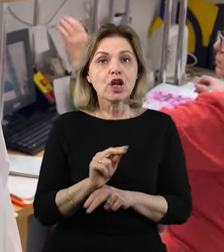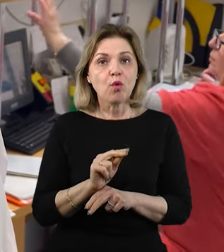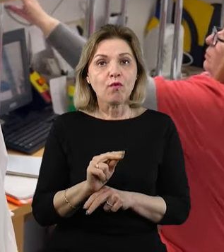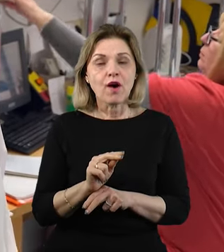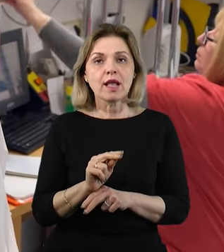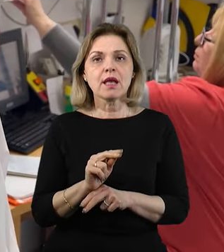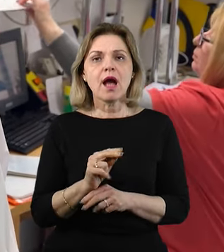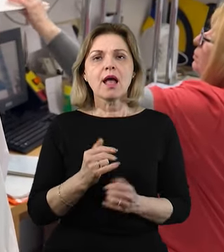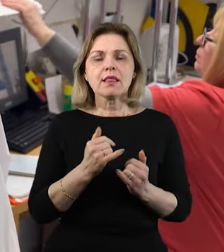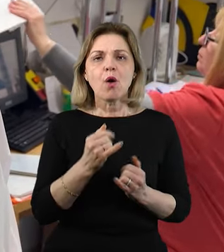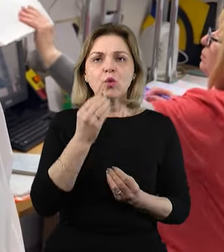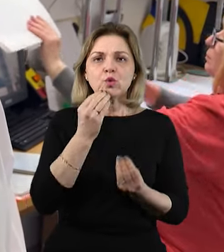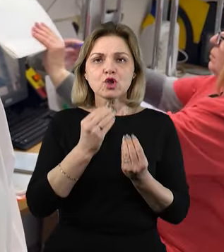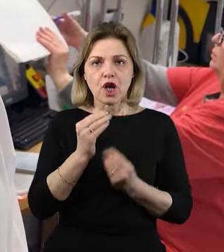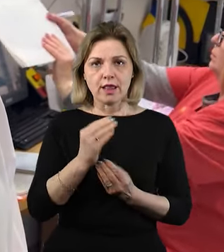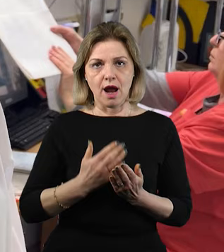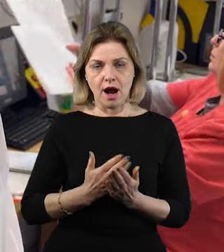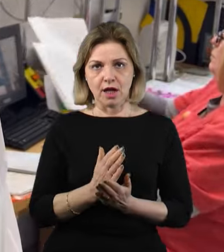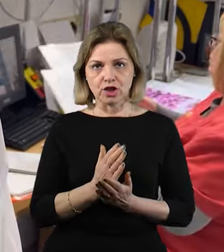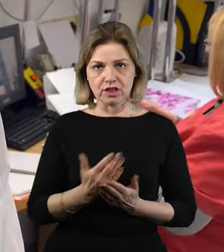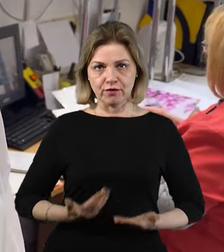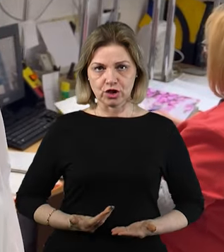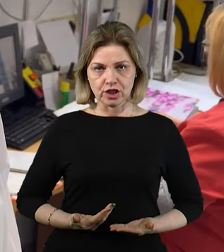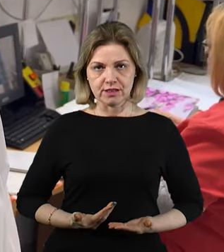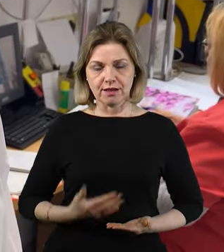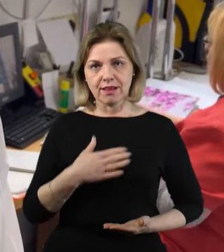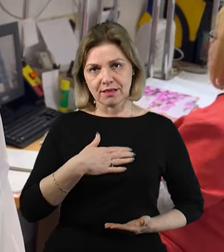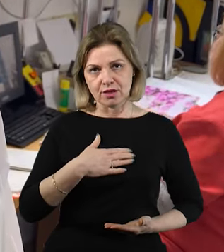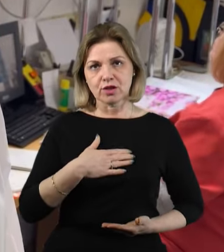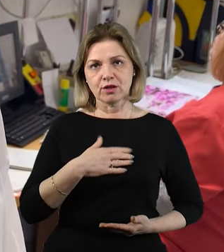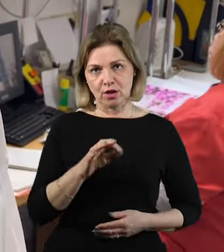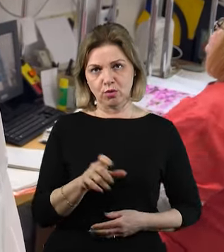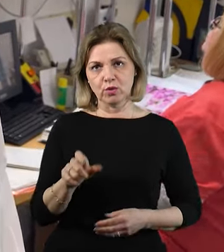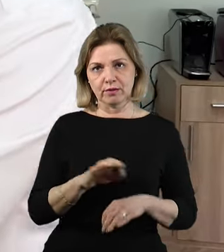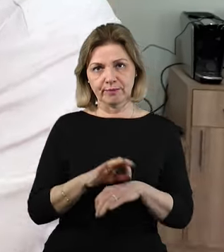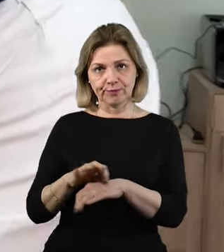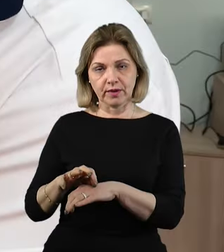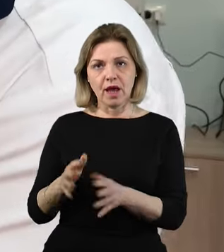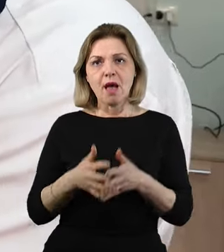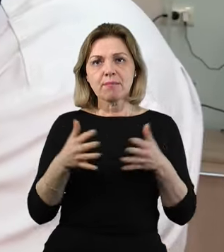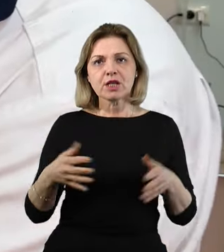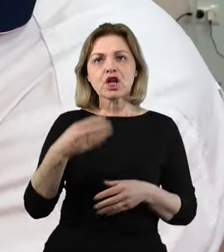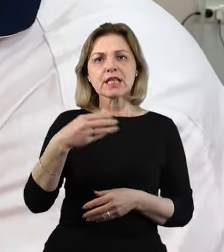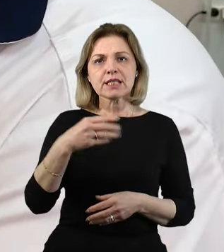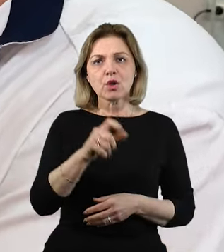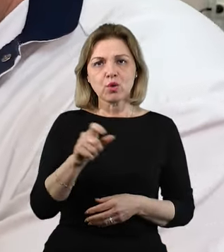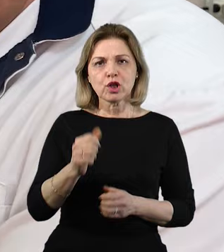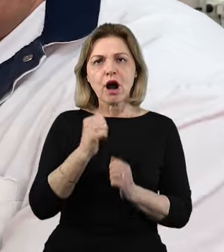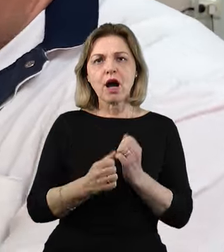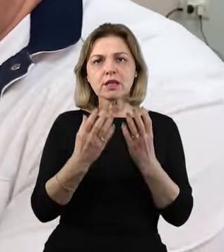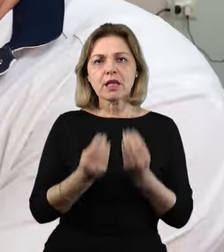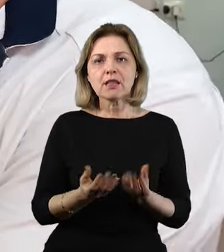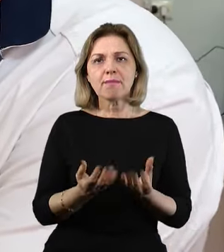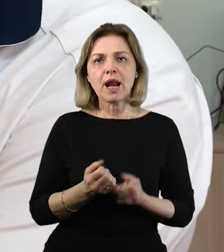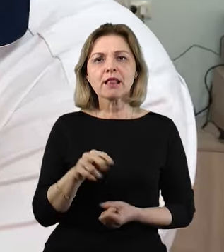для улучшення качества життя наших хворих. Більше 30 пацієнтів щодня